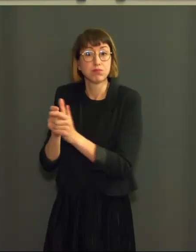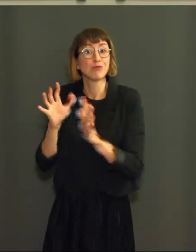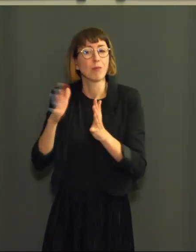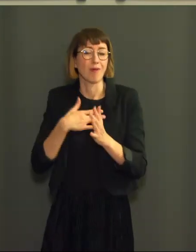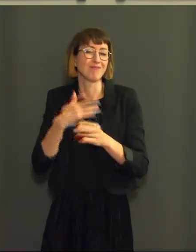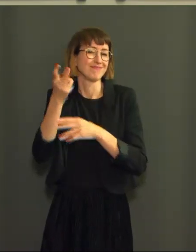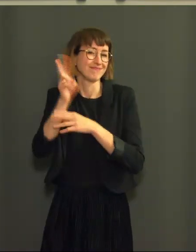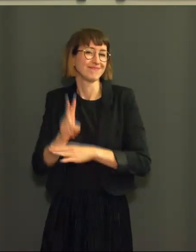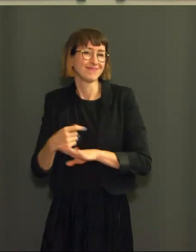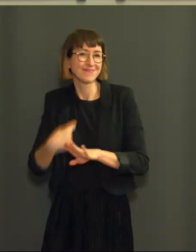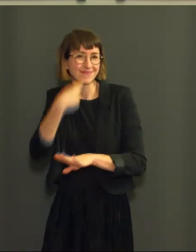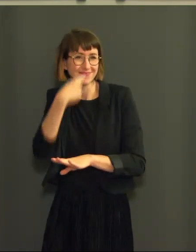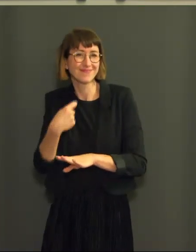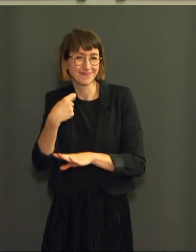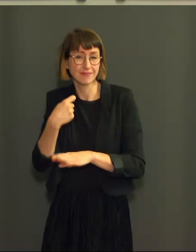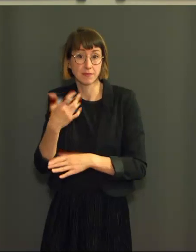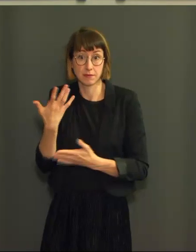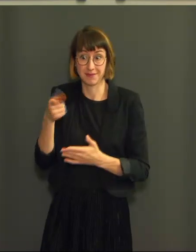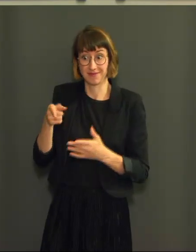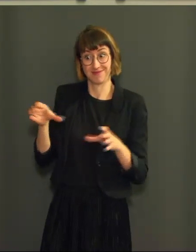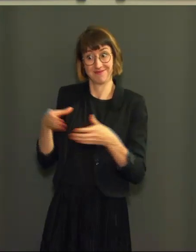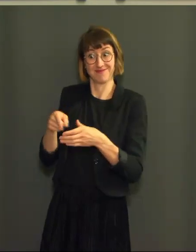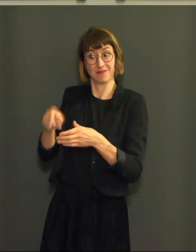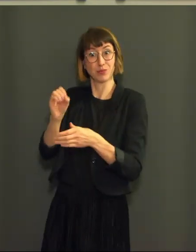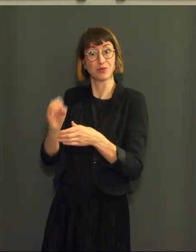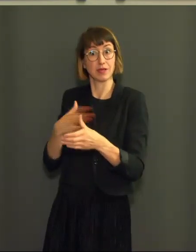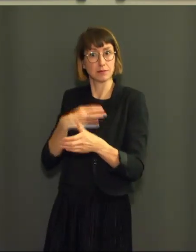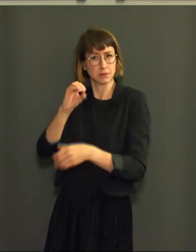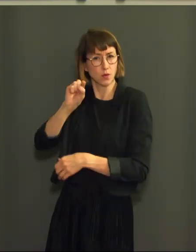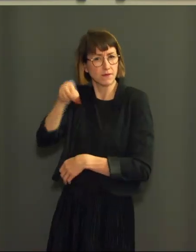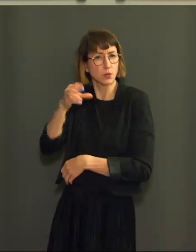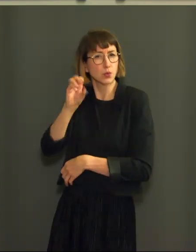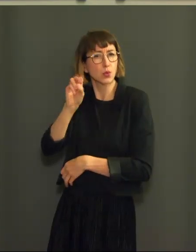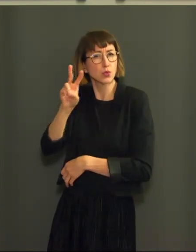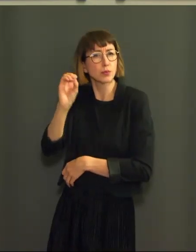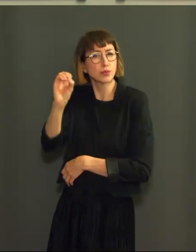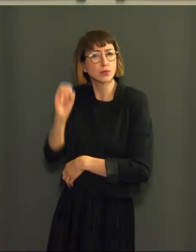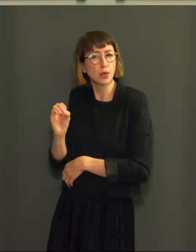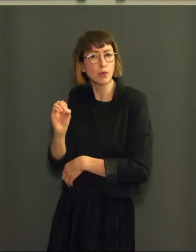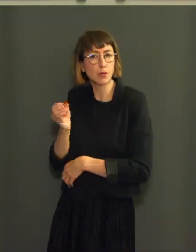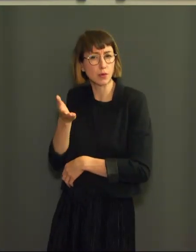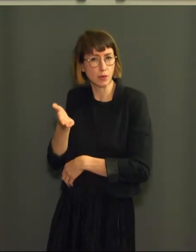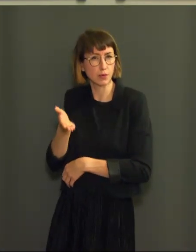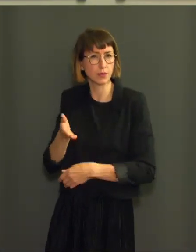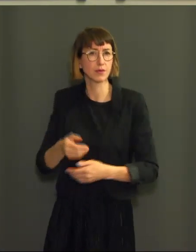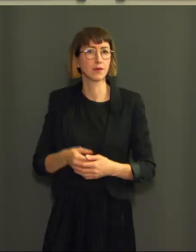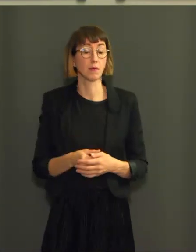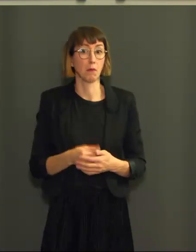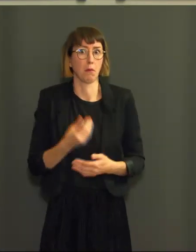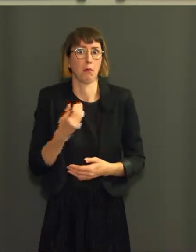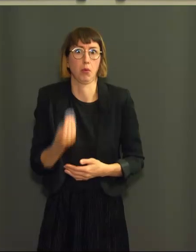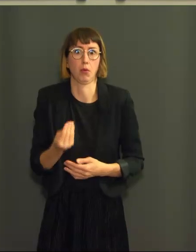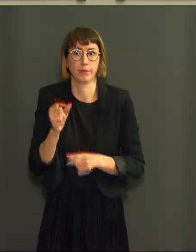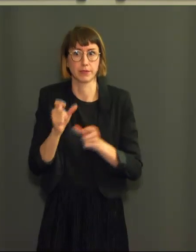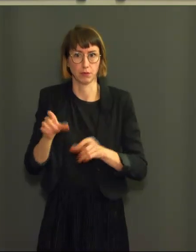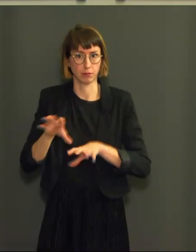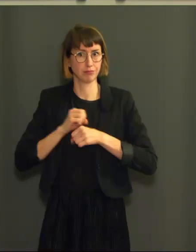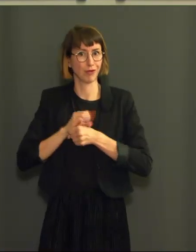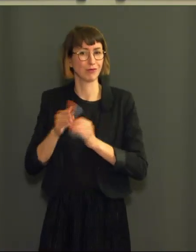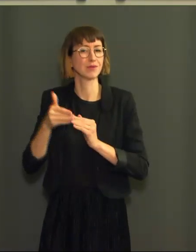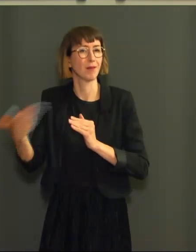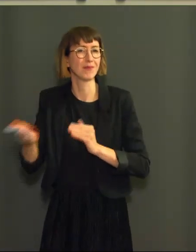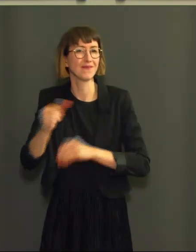0,32% des personnes entièrement vaccinées. Il est donc extrêmement clair que les personnes entièrement vaccinées